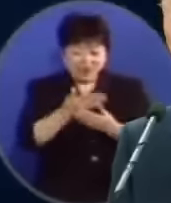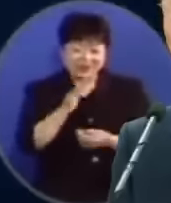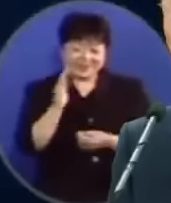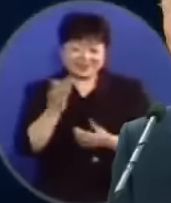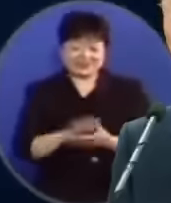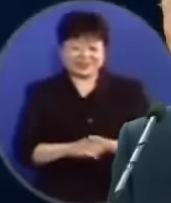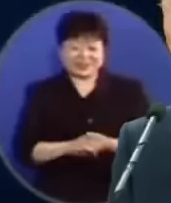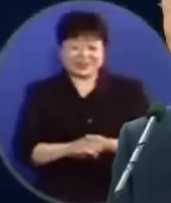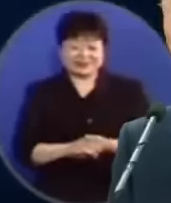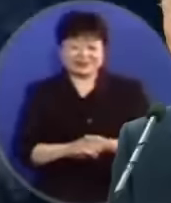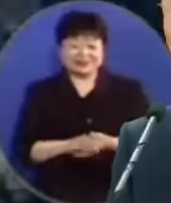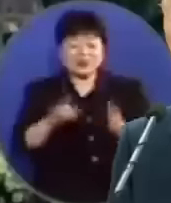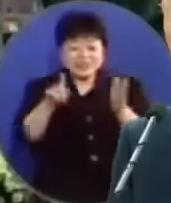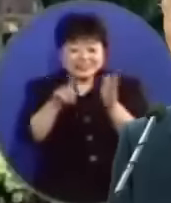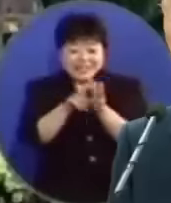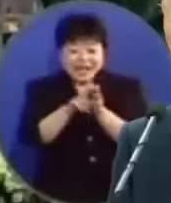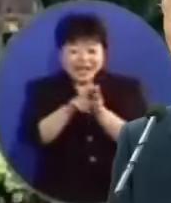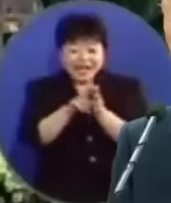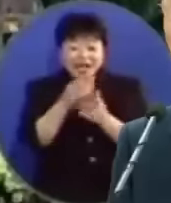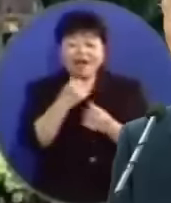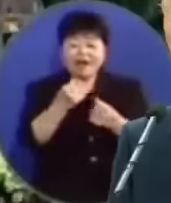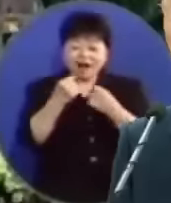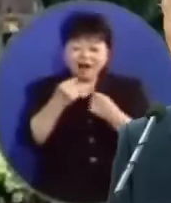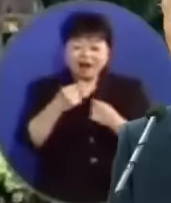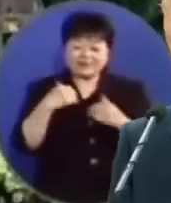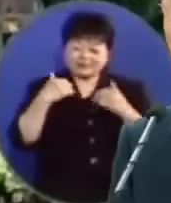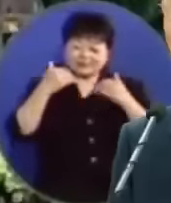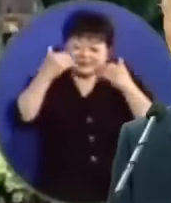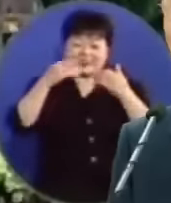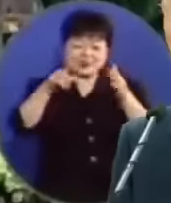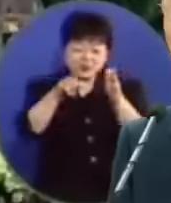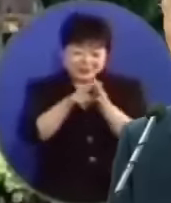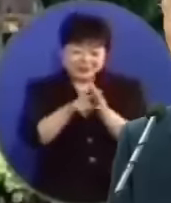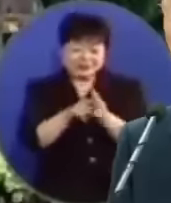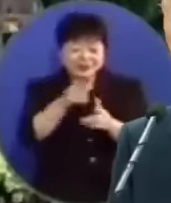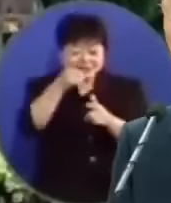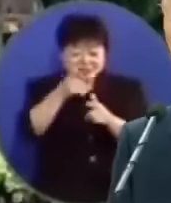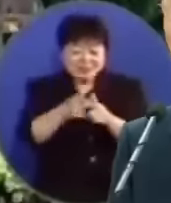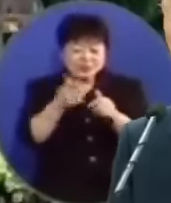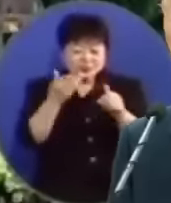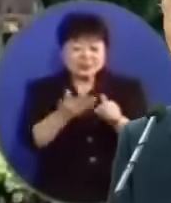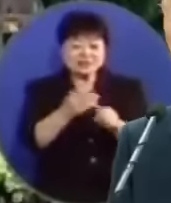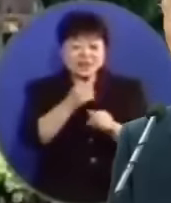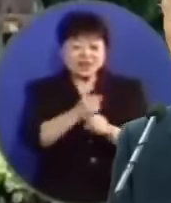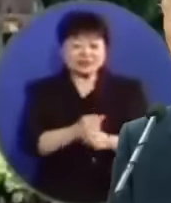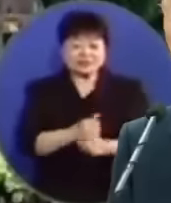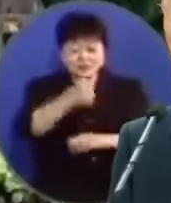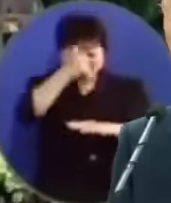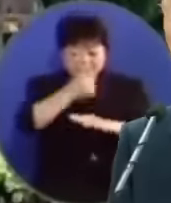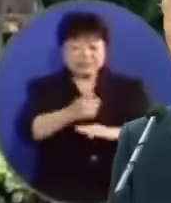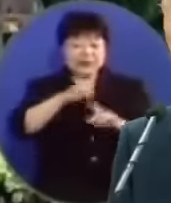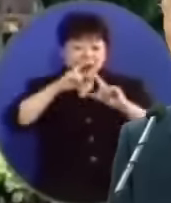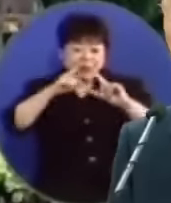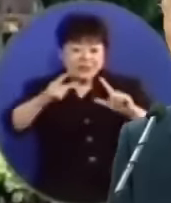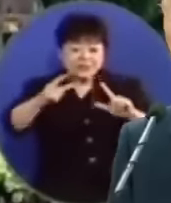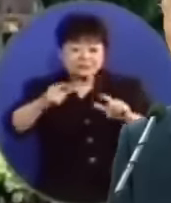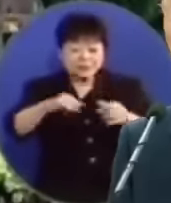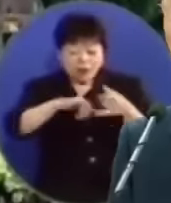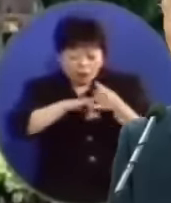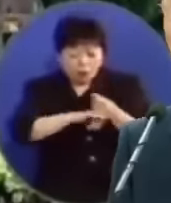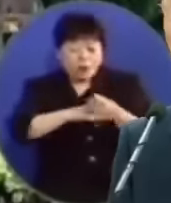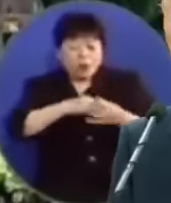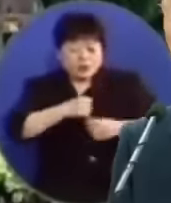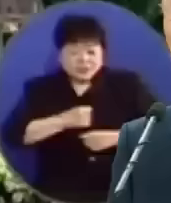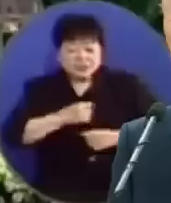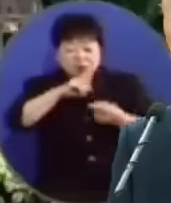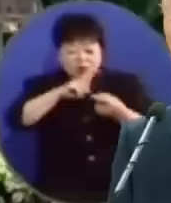얻었습니다. 오늘날 우리의 신앙을 건강하게 성장시키기 위해서는 예수님께서 하신 유언의 말씀을 우리가 꼭 지키고